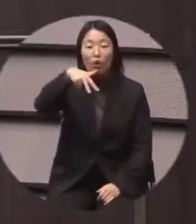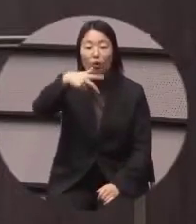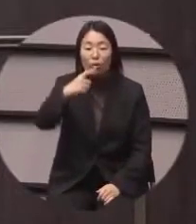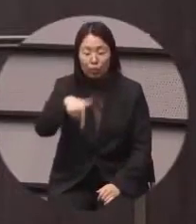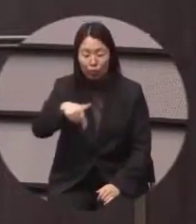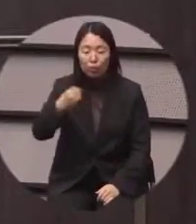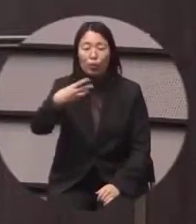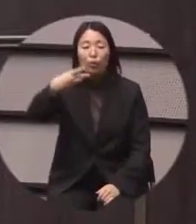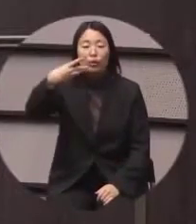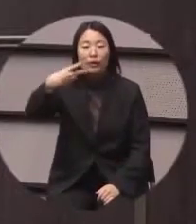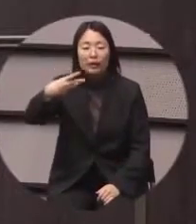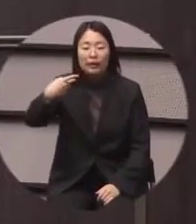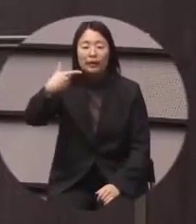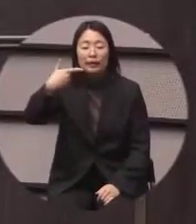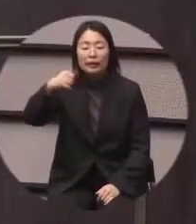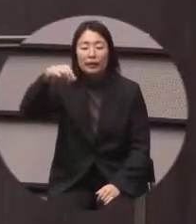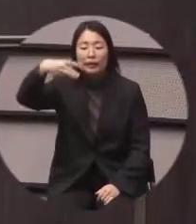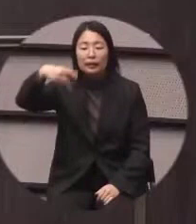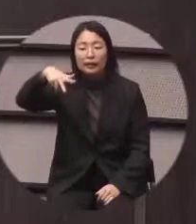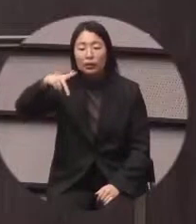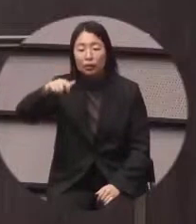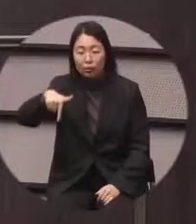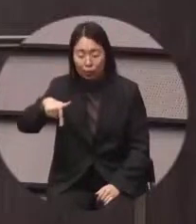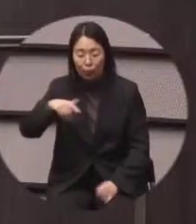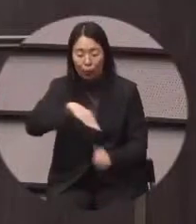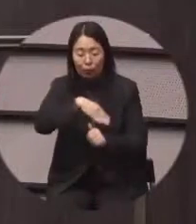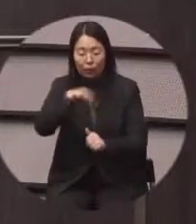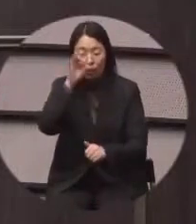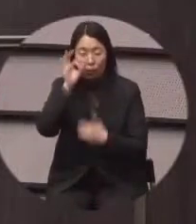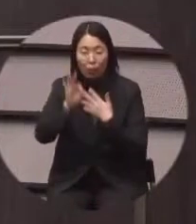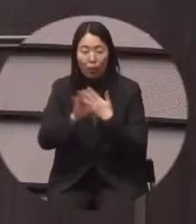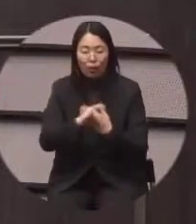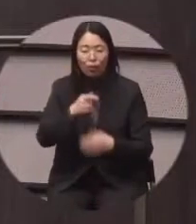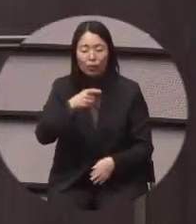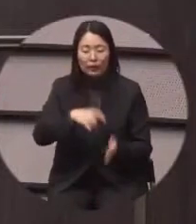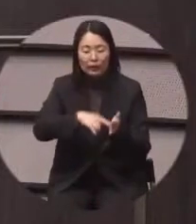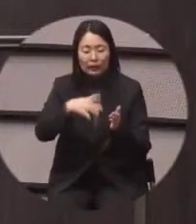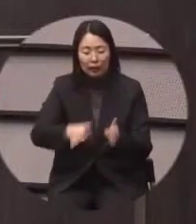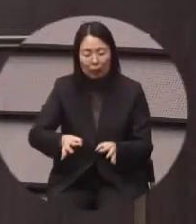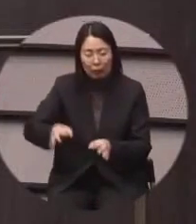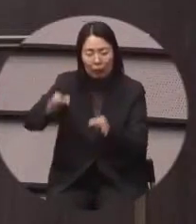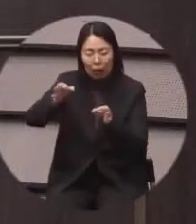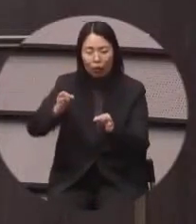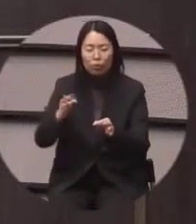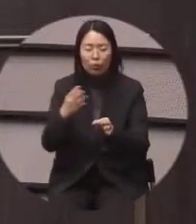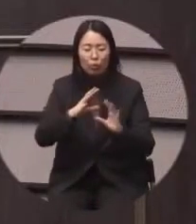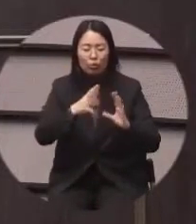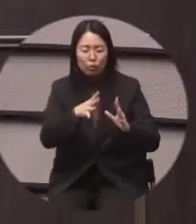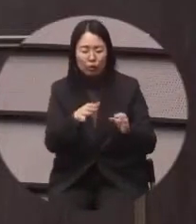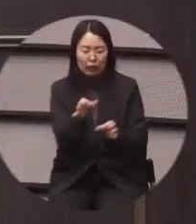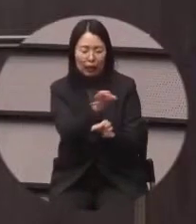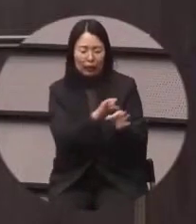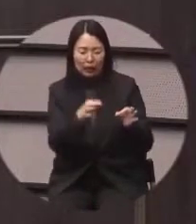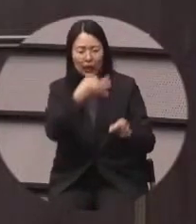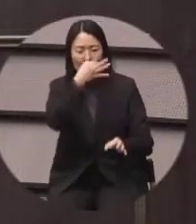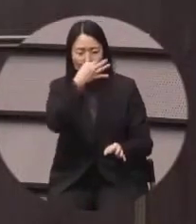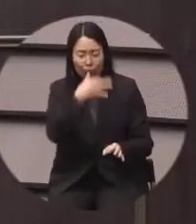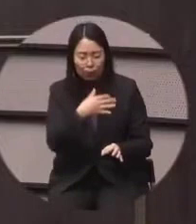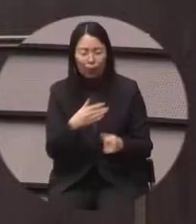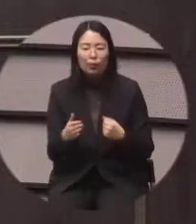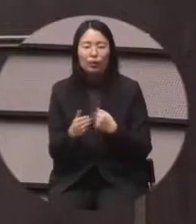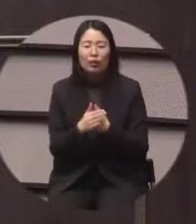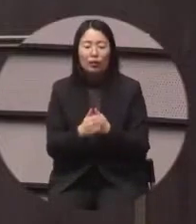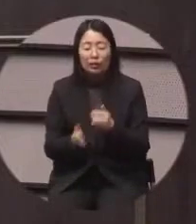있는 현실에서 물가 상승, 국제 정세 불안으로 취업시장은 얼어붙고 청년들의 취업